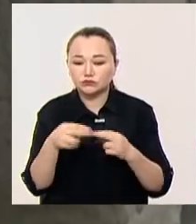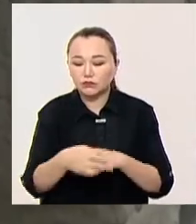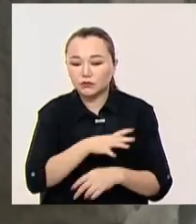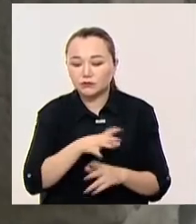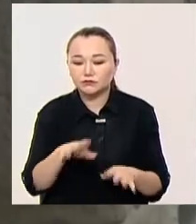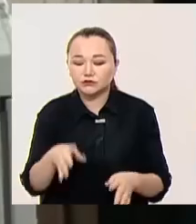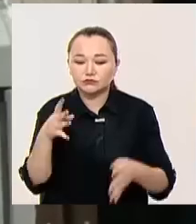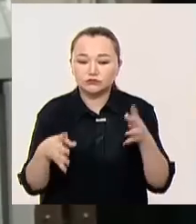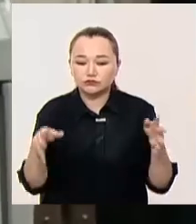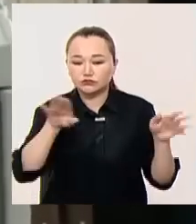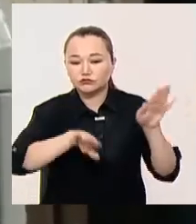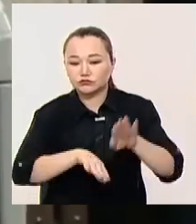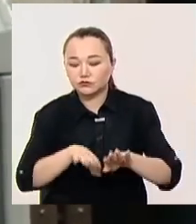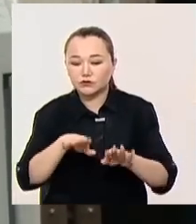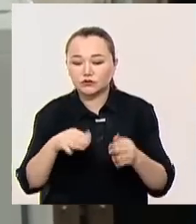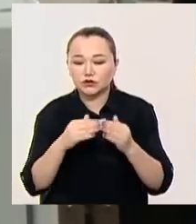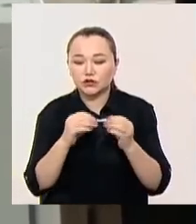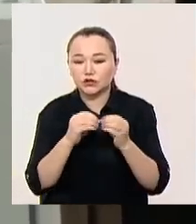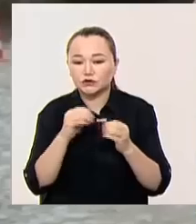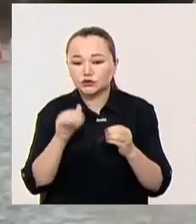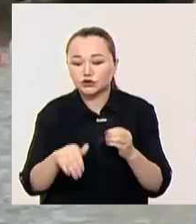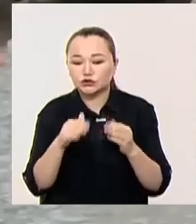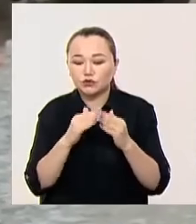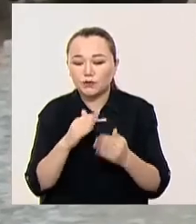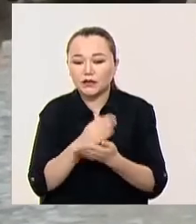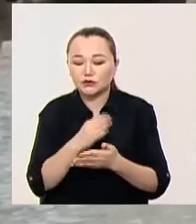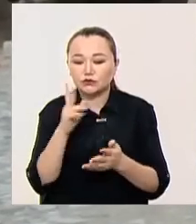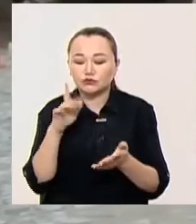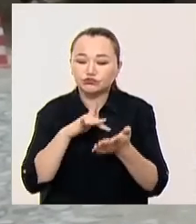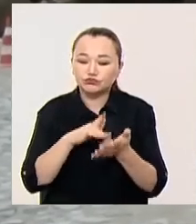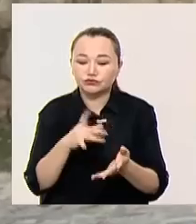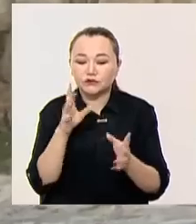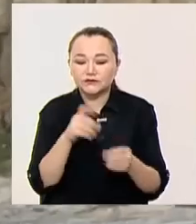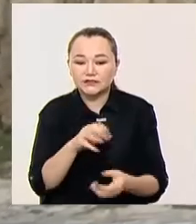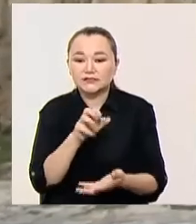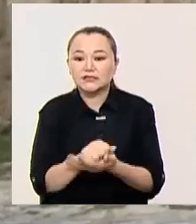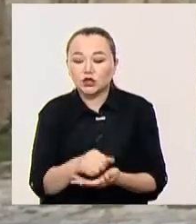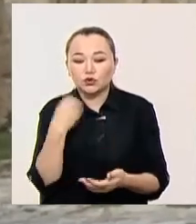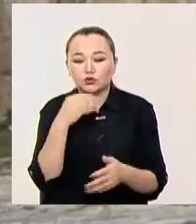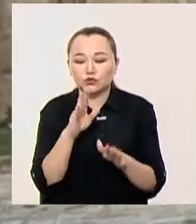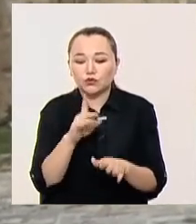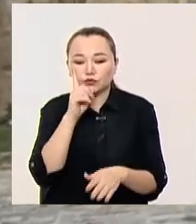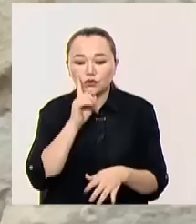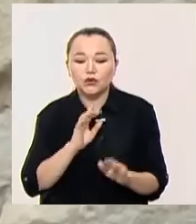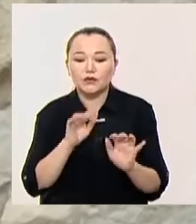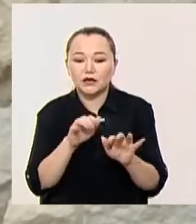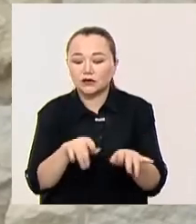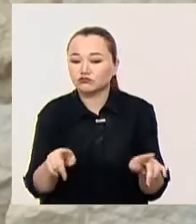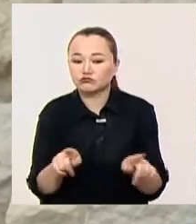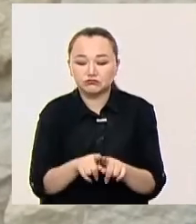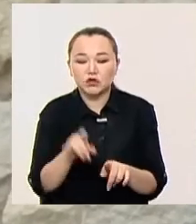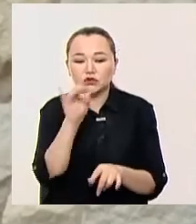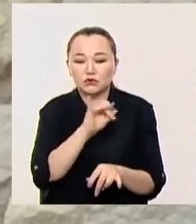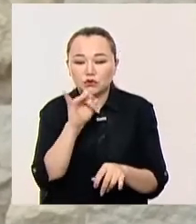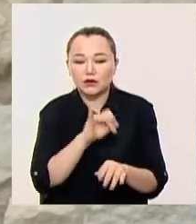мұндай үйлерде 10 мыңға жуық баспана бар. Барлығы шартараптан келген туристерден бос емес. Түркия тек жайлы жағалаумен емес, осындай